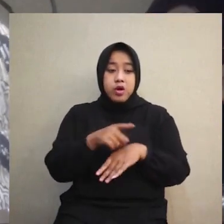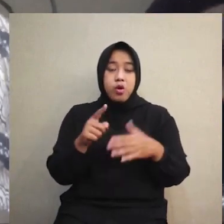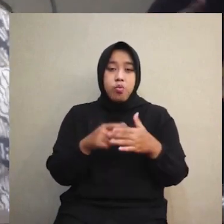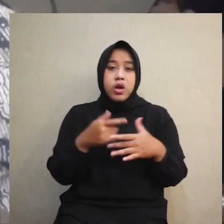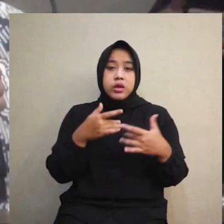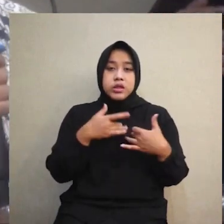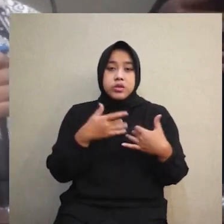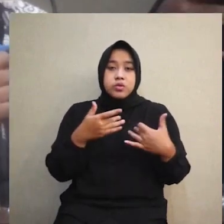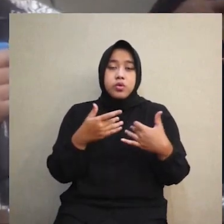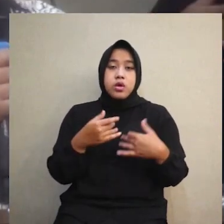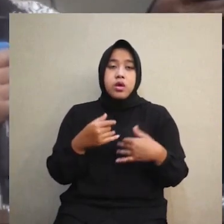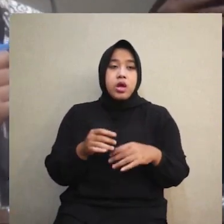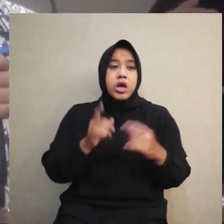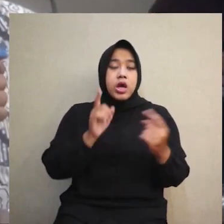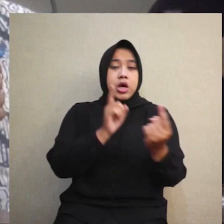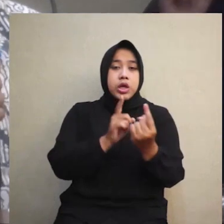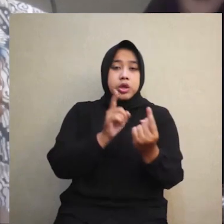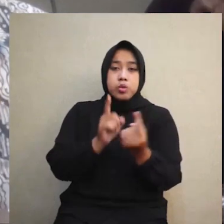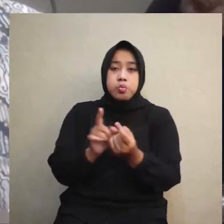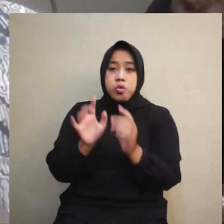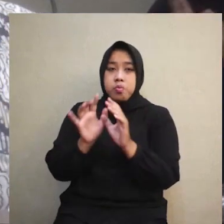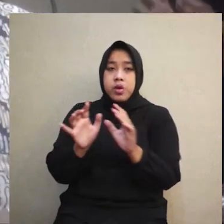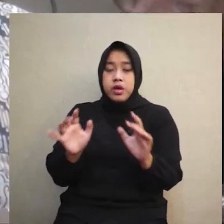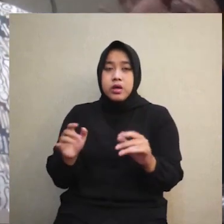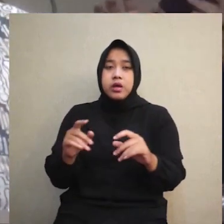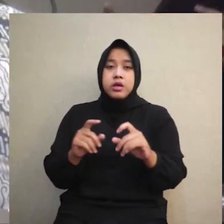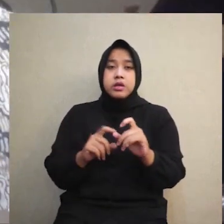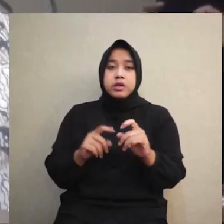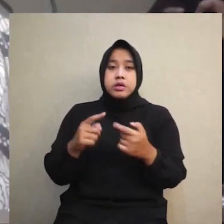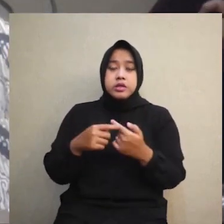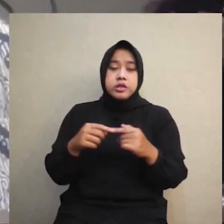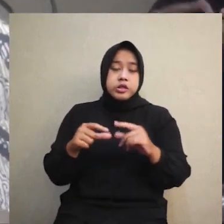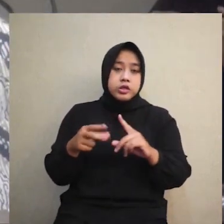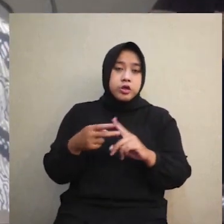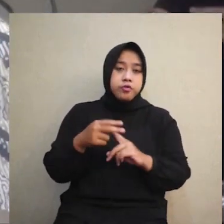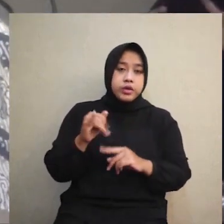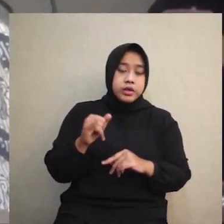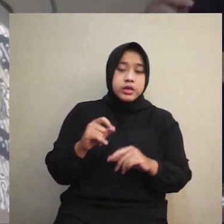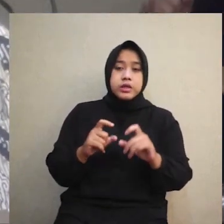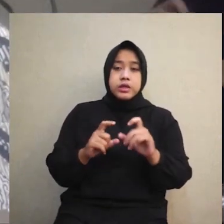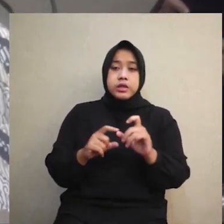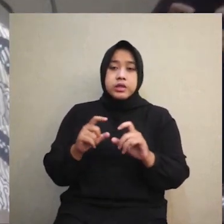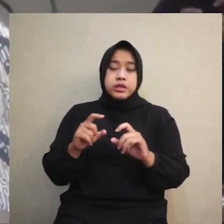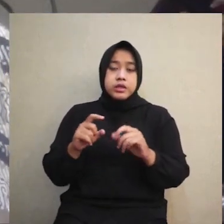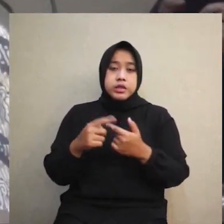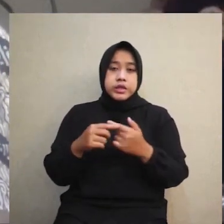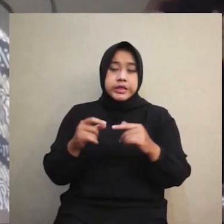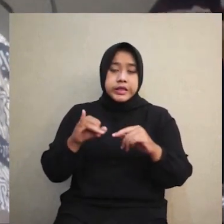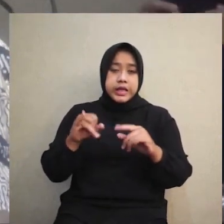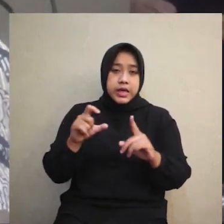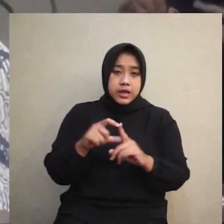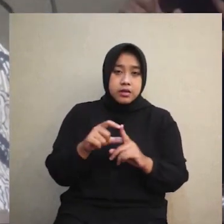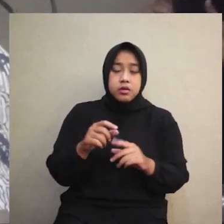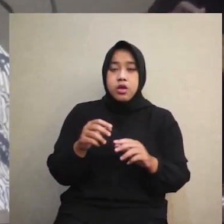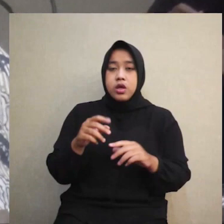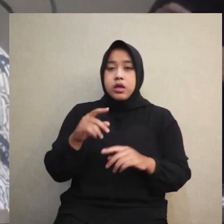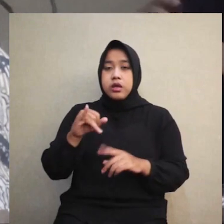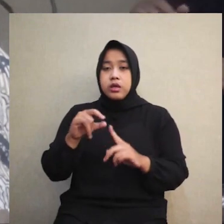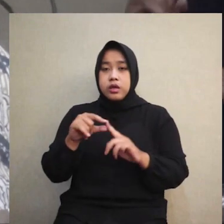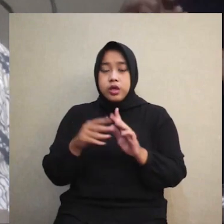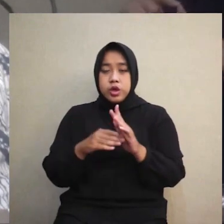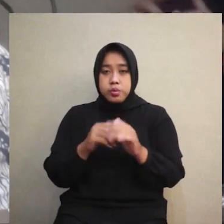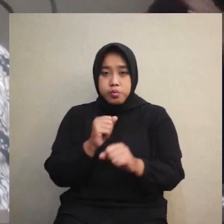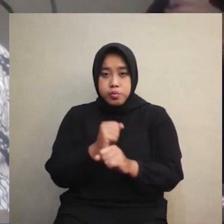mulai tersentuh setelah ketemu banyak dengan mas Safi'i Mas Said dengan mbak Ipung dengan Mbak